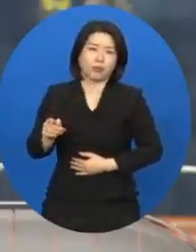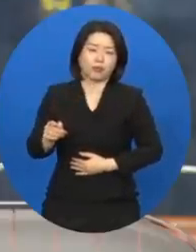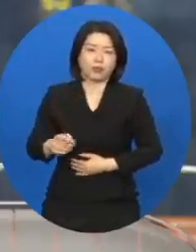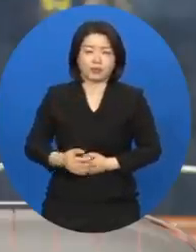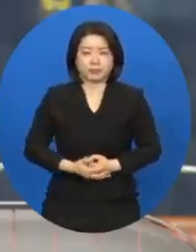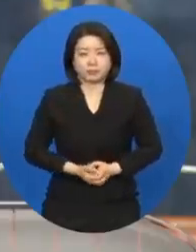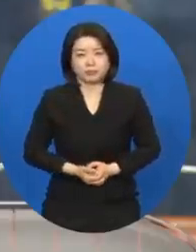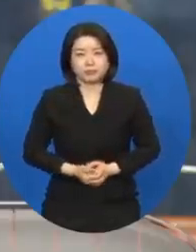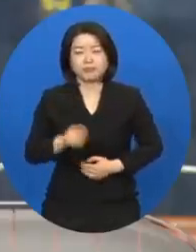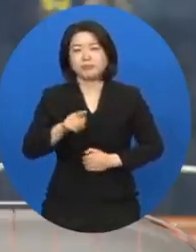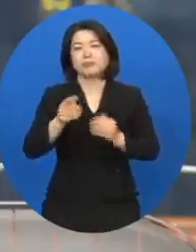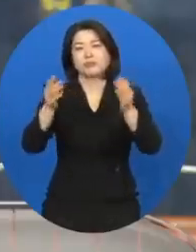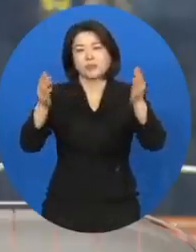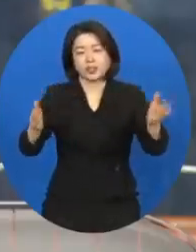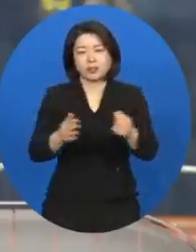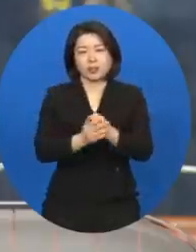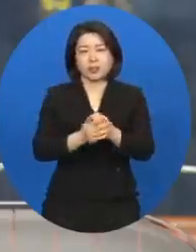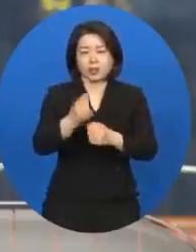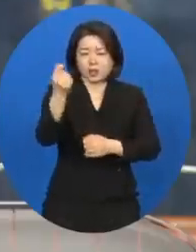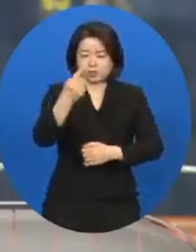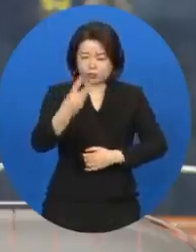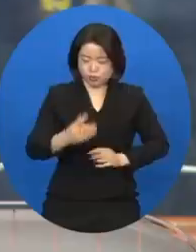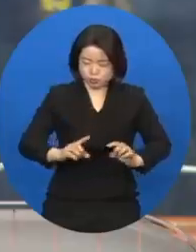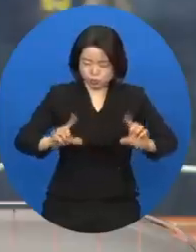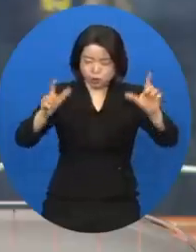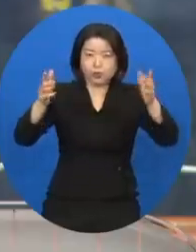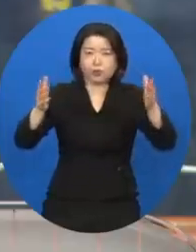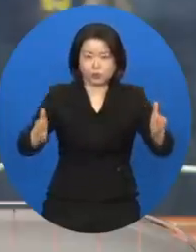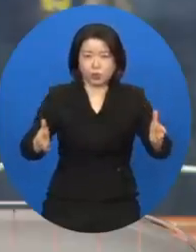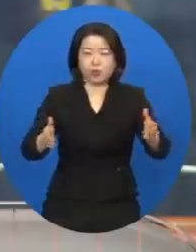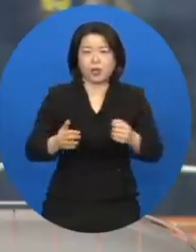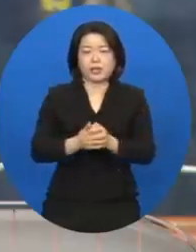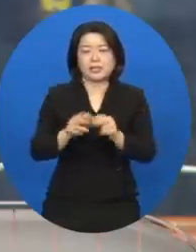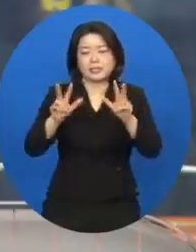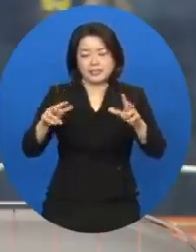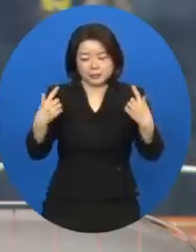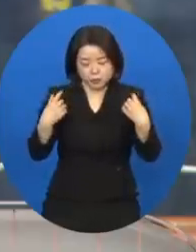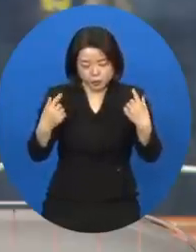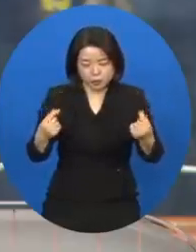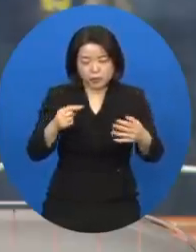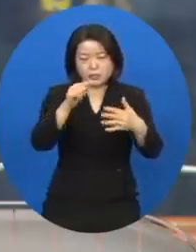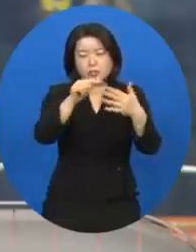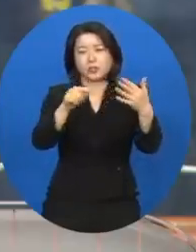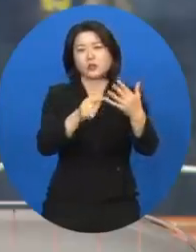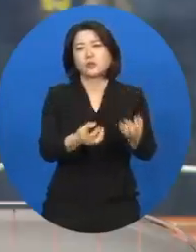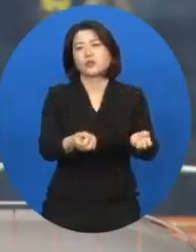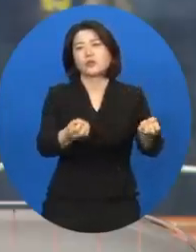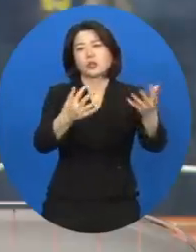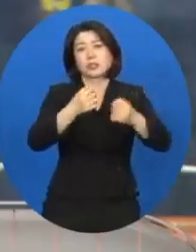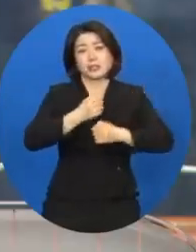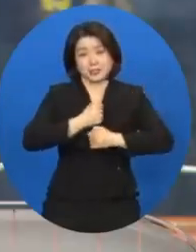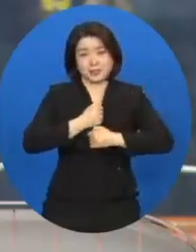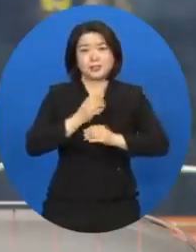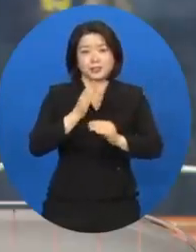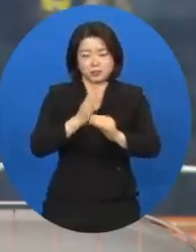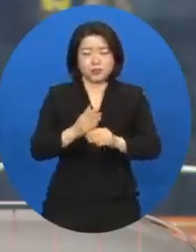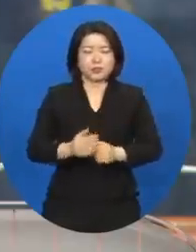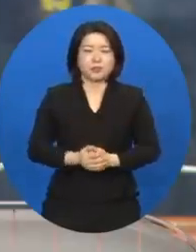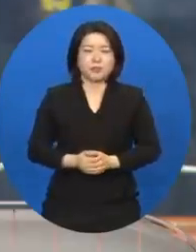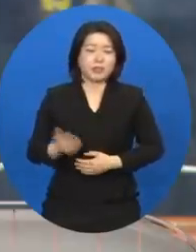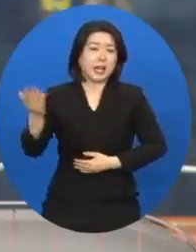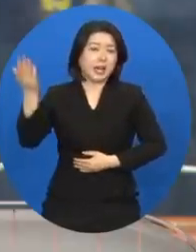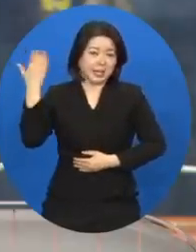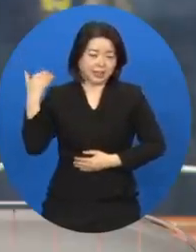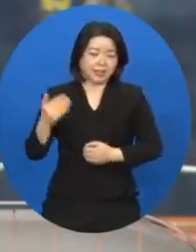그렇게 수천 년을 지금도 유월절을 지켜요. 제가 이스라엘에서 유월절 지킬